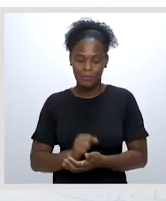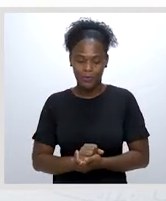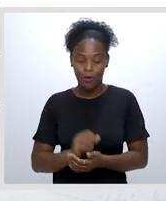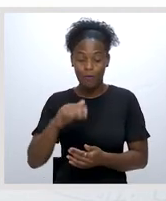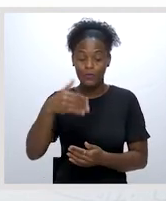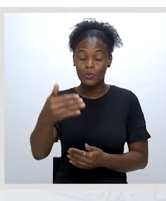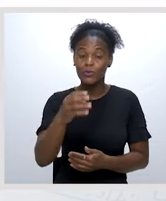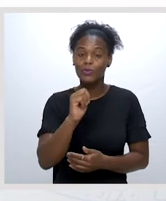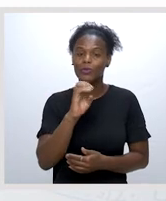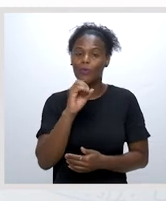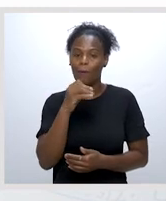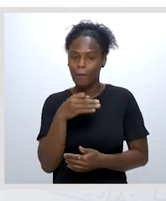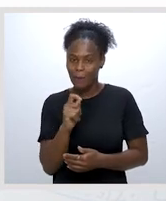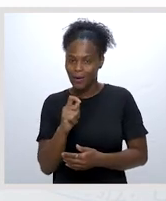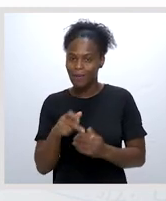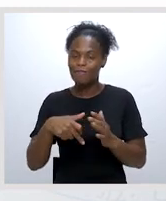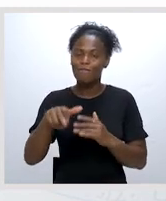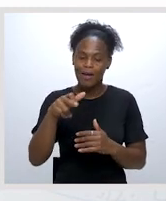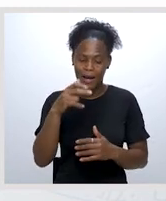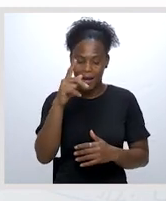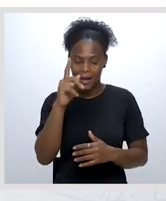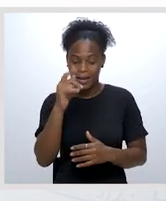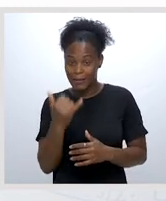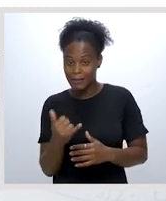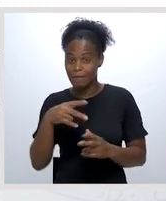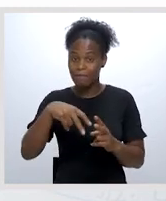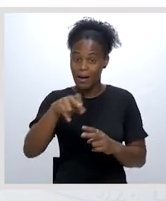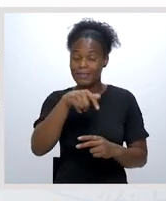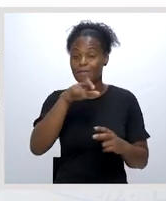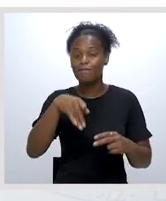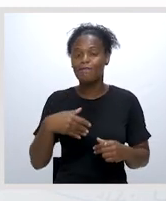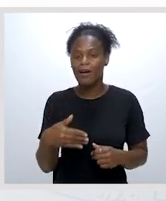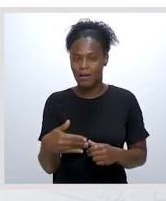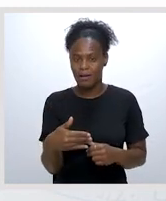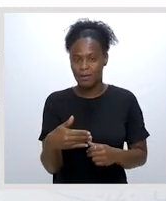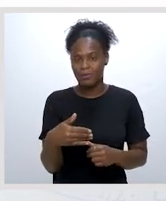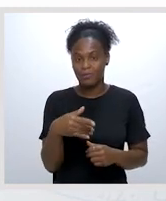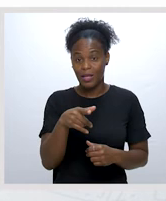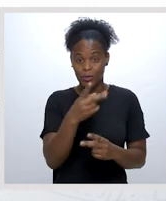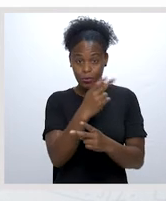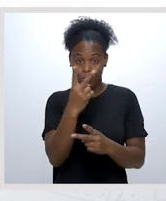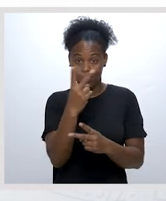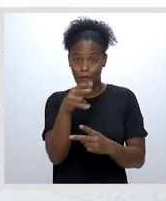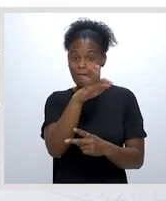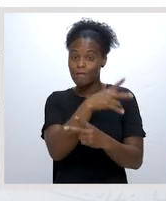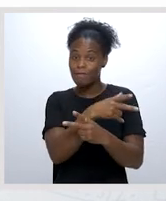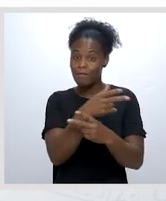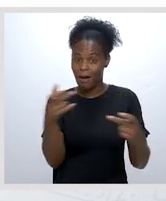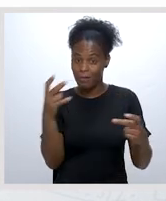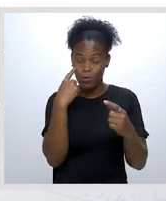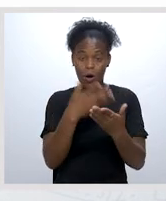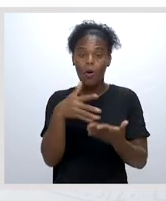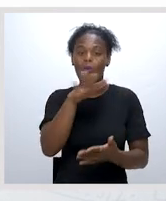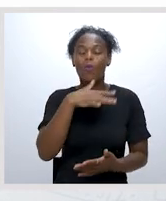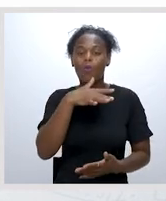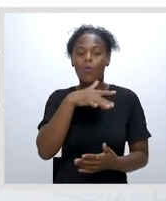week-end. Donc ici, les deux phrases montrent soit le lieu où on est ou alors le